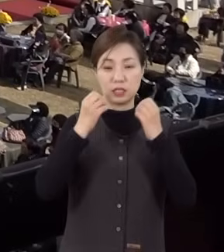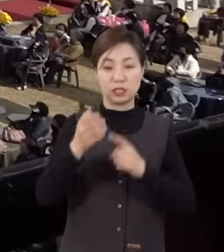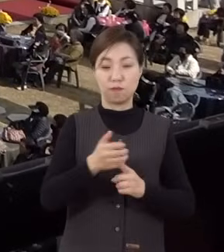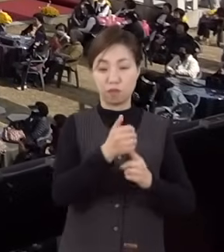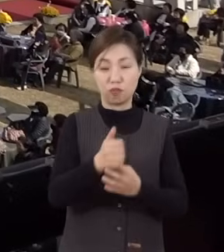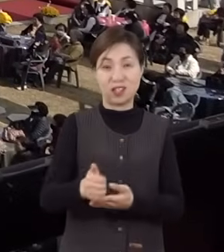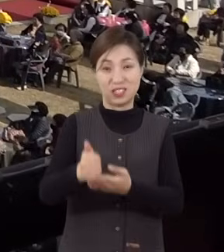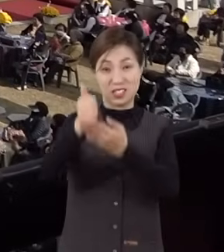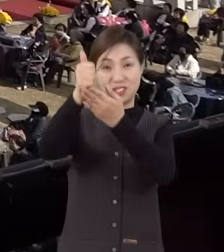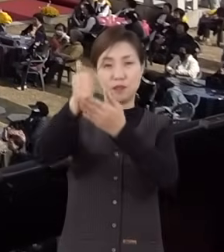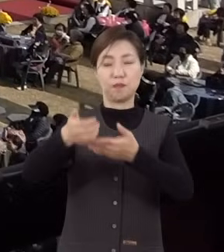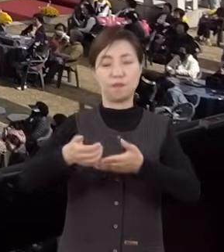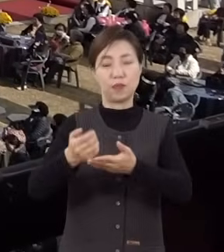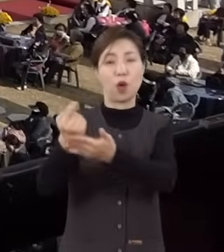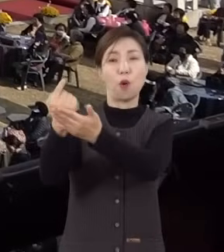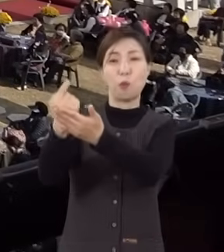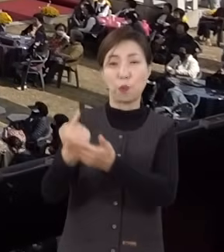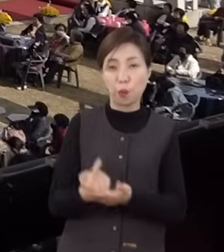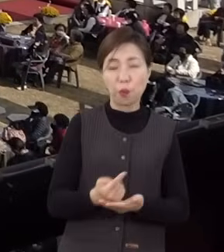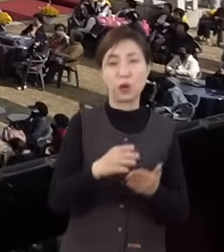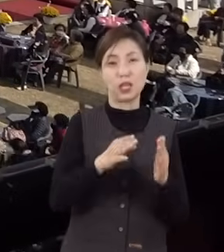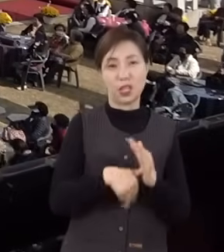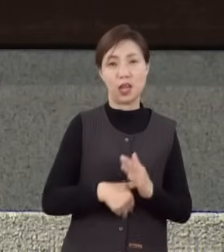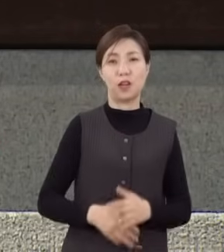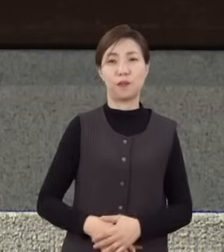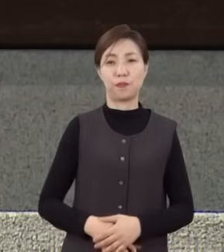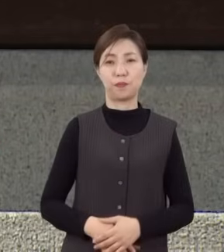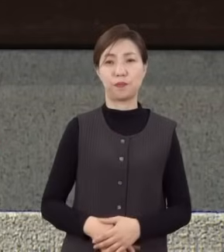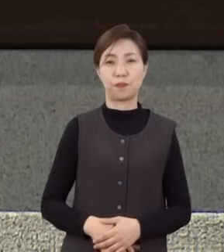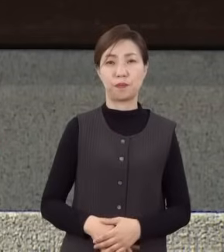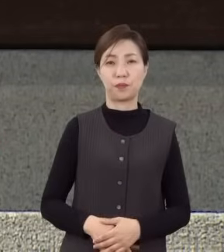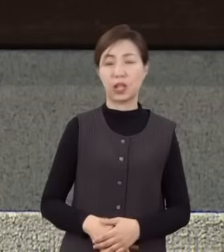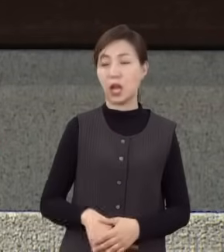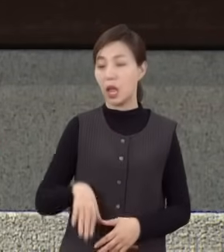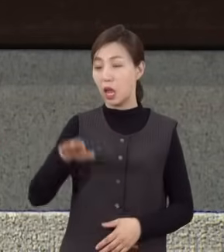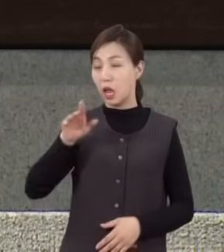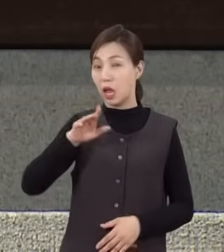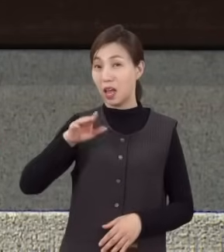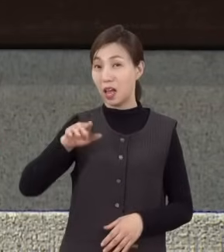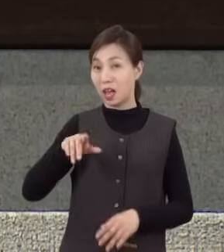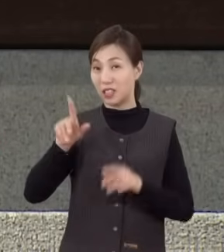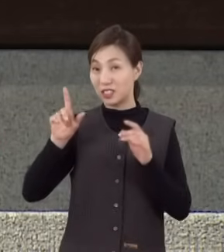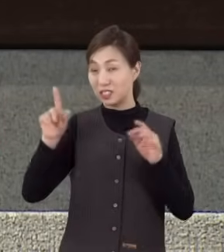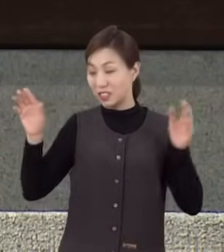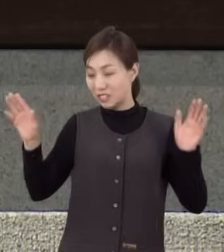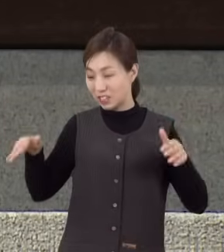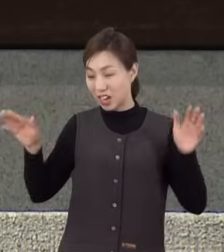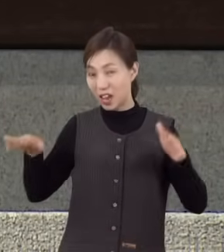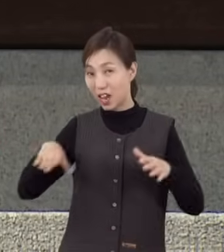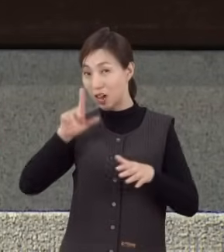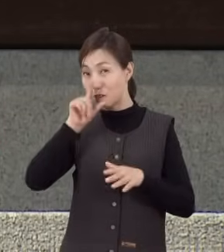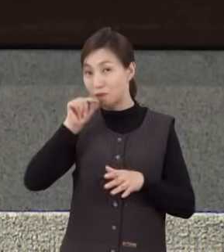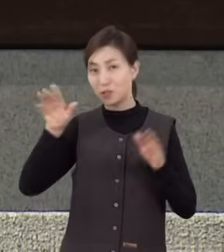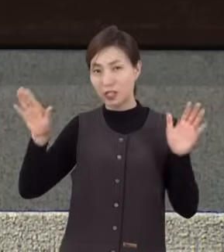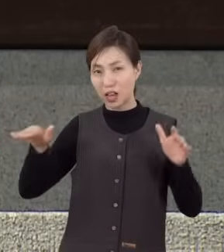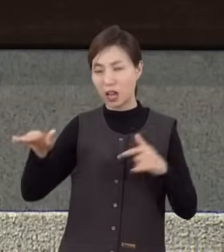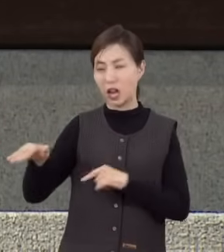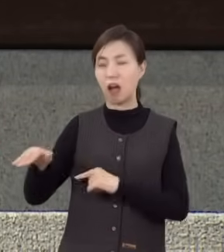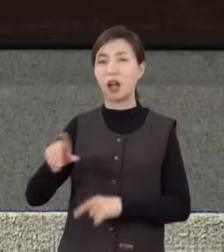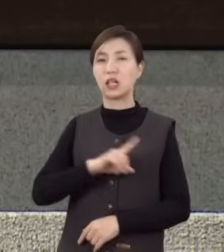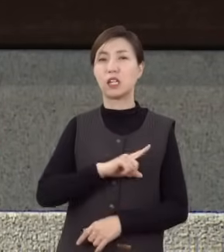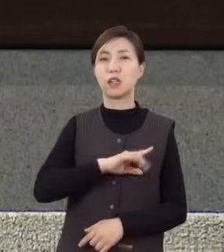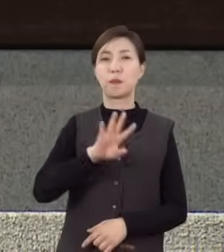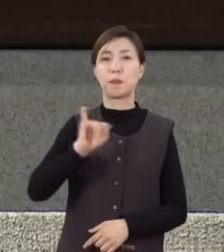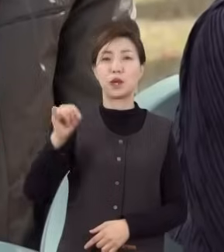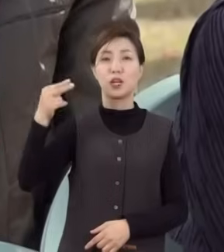그때 이 비둘기였던 사람으로 태어난 존재가 500생 동안 사람으로 태어나고